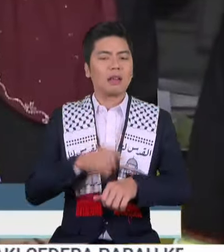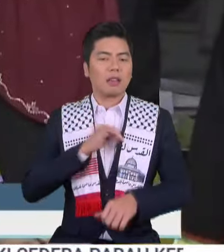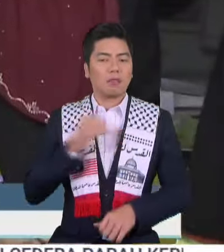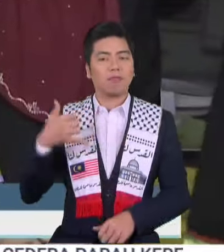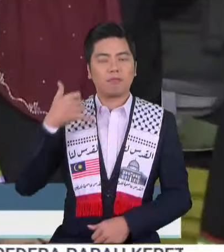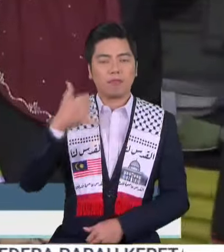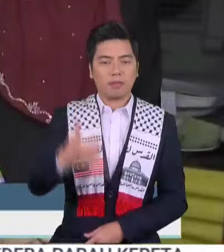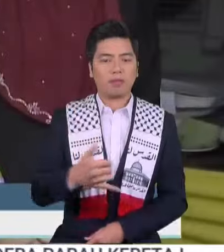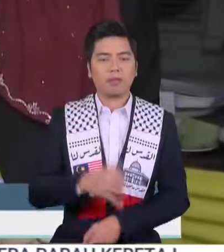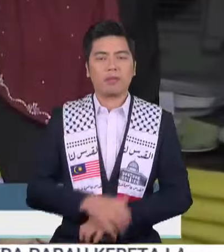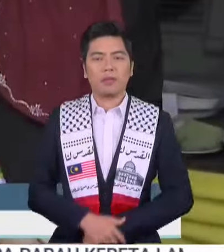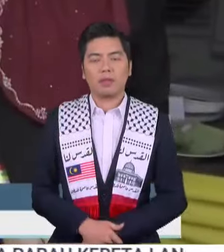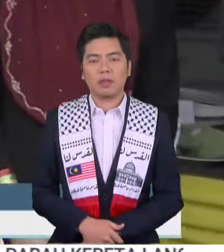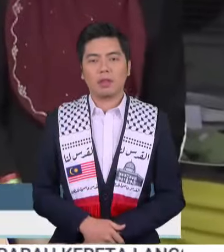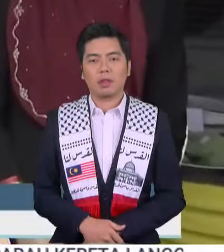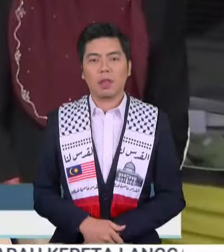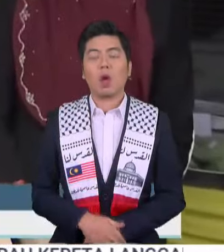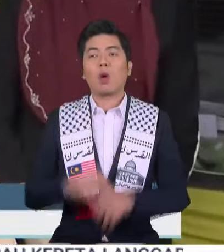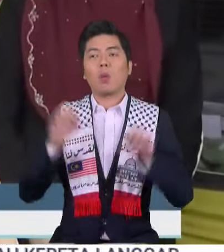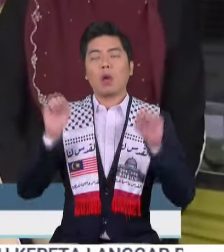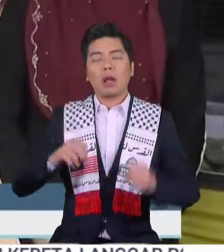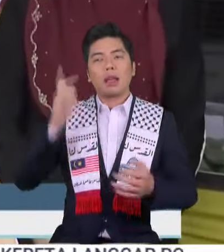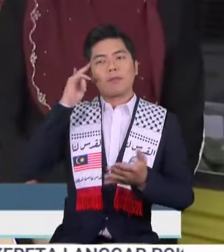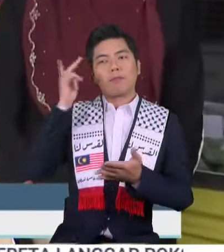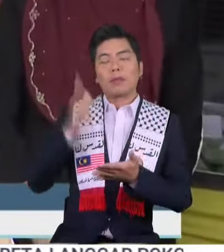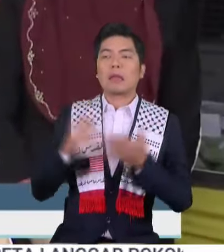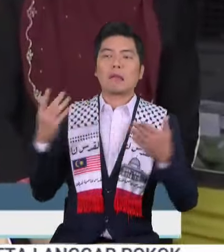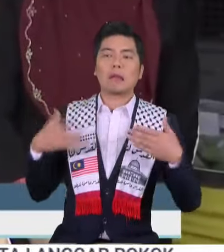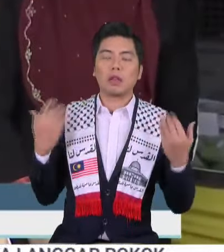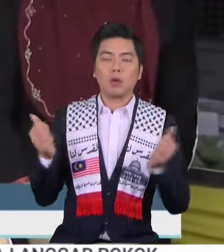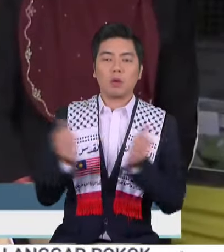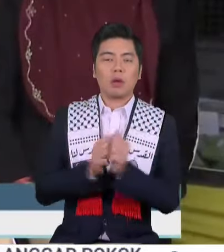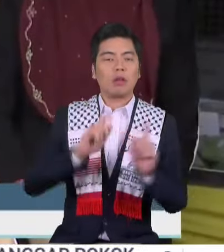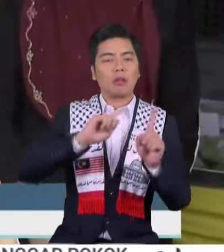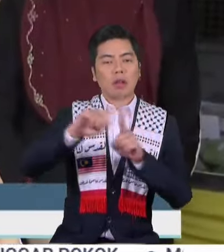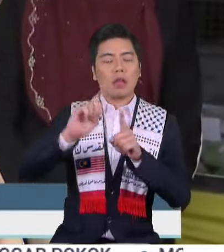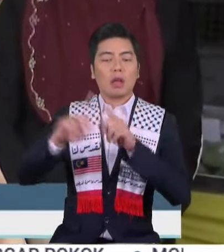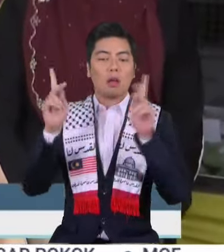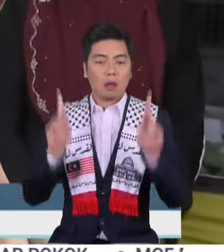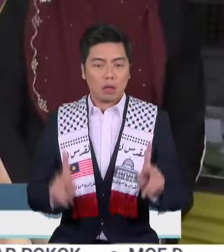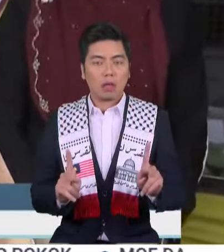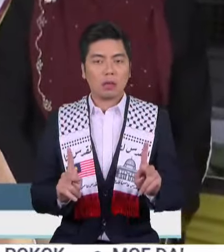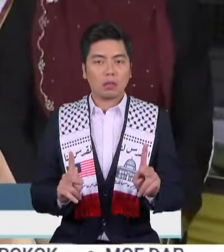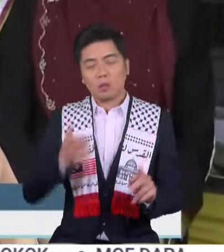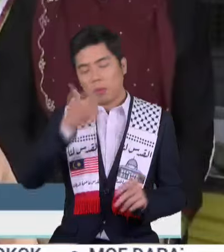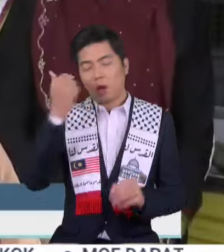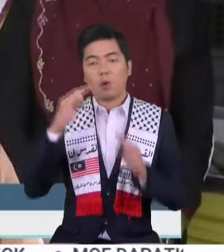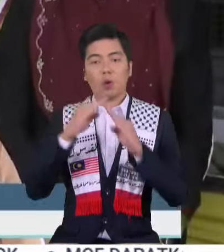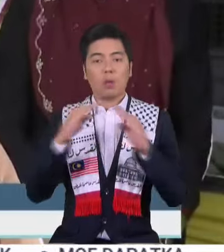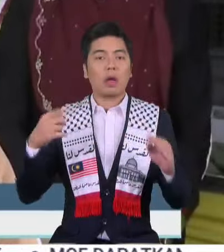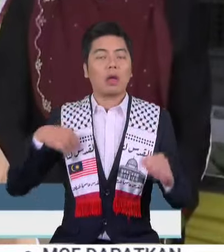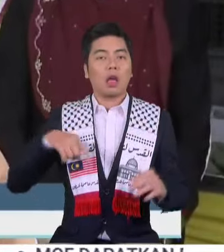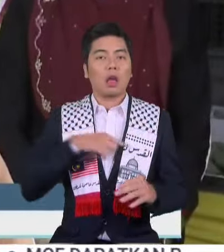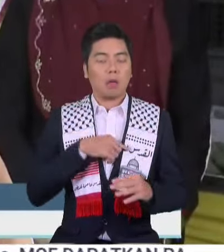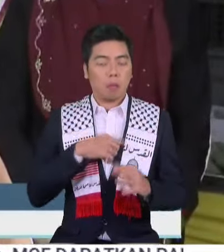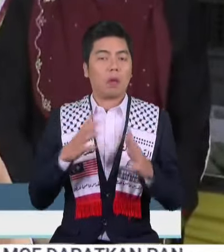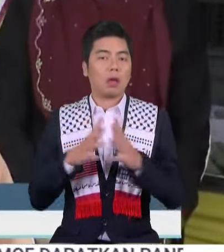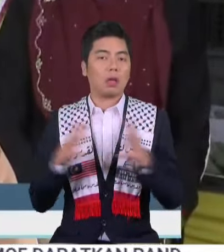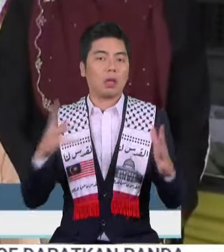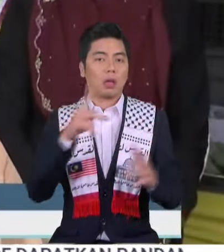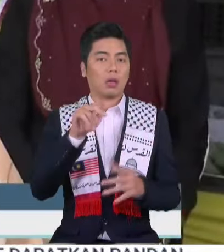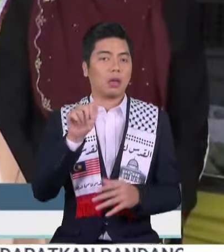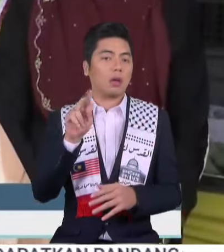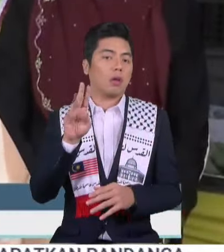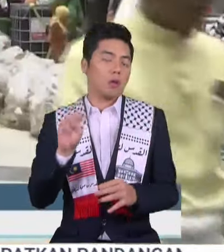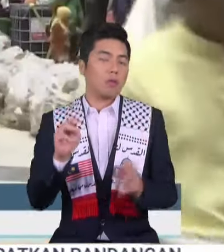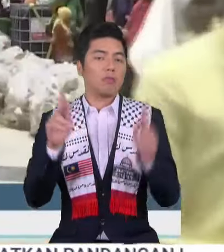dapat beramah mesra dengan berbagai kaum sebab mungkin rumah kami yang berbagai kaum ni macam first time kan kena buat. So